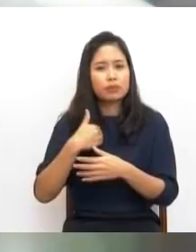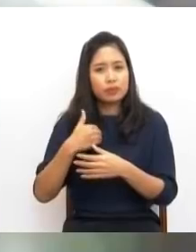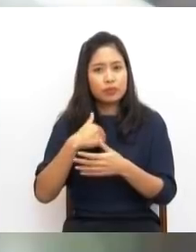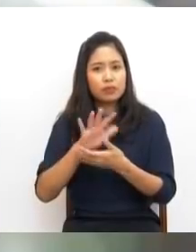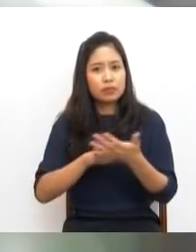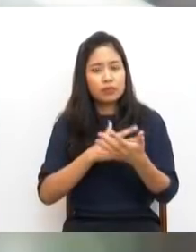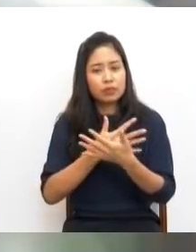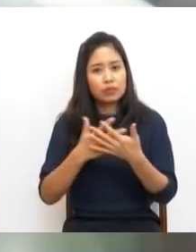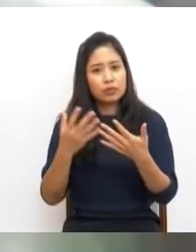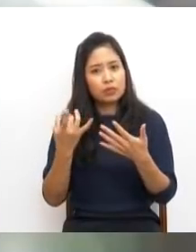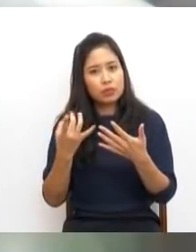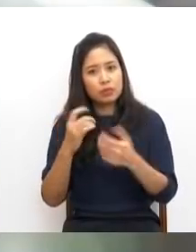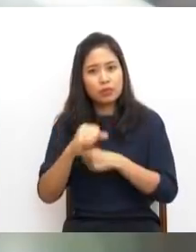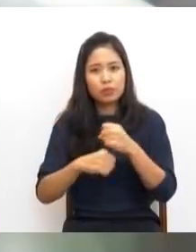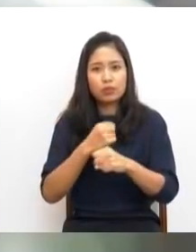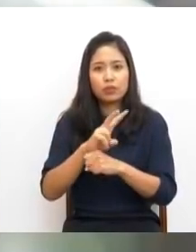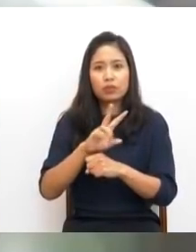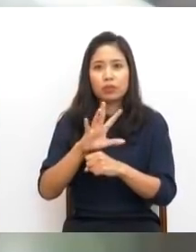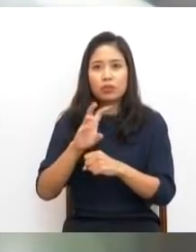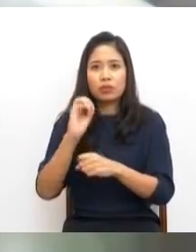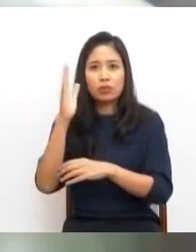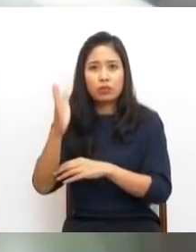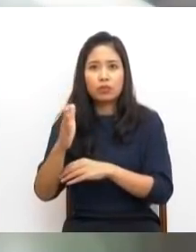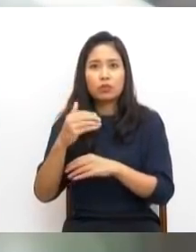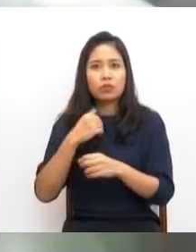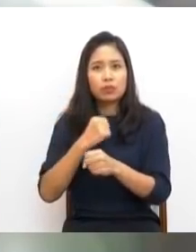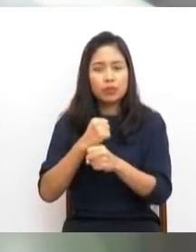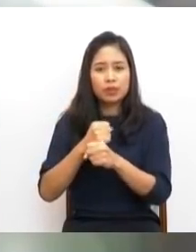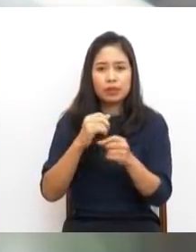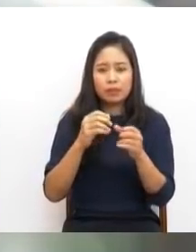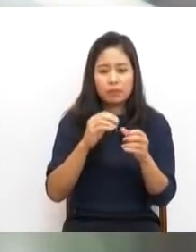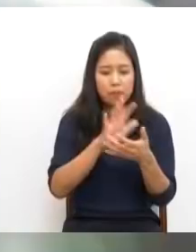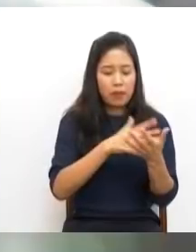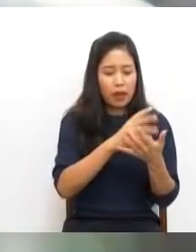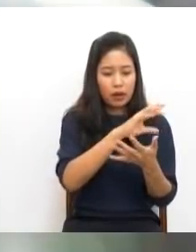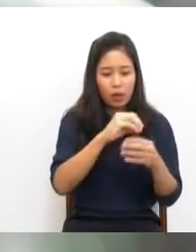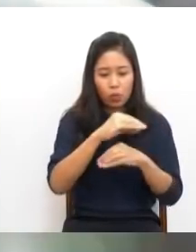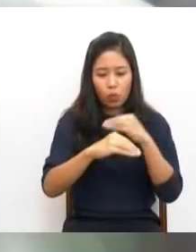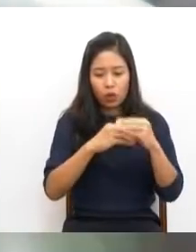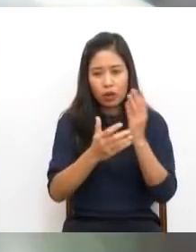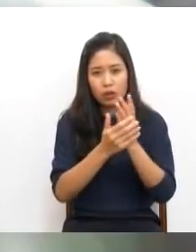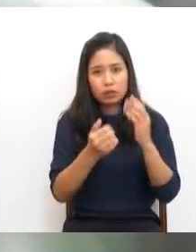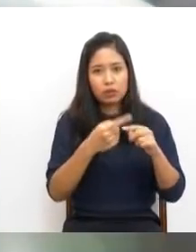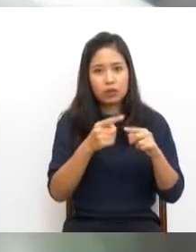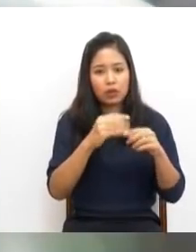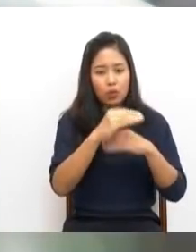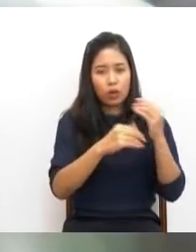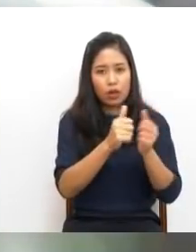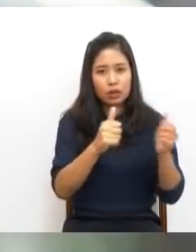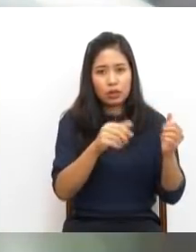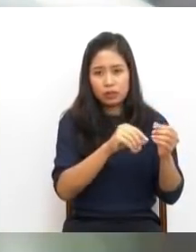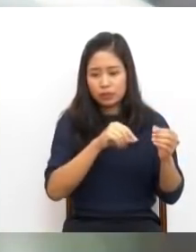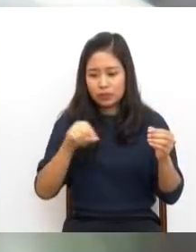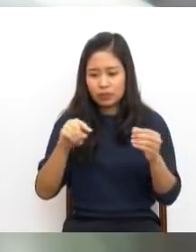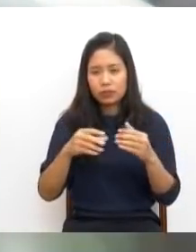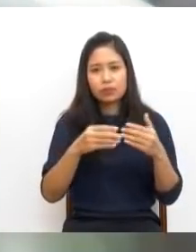ปี2564นะคะว่าเรามีแผนในการที่จะมาร่วมโปรเจกต์ลักษณะแบบนี้ค่ะหรือมีผลิตโครงการดีๆให้กับทางคุณ